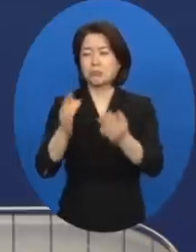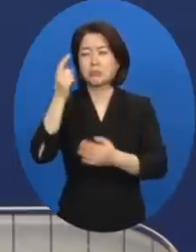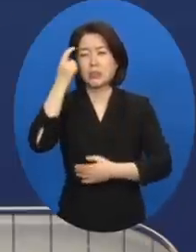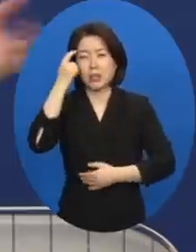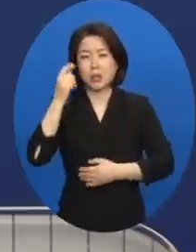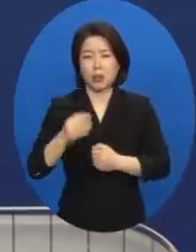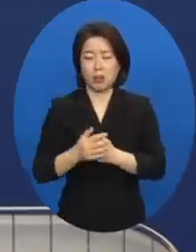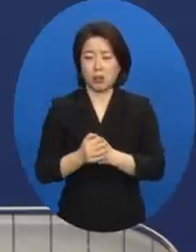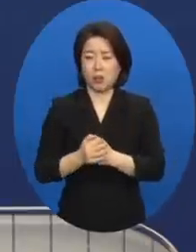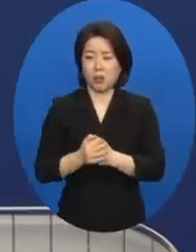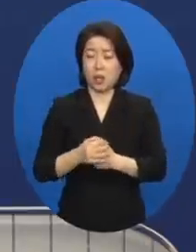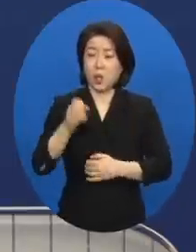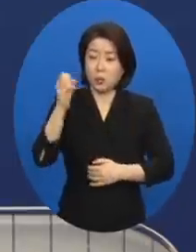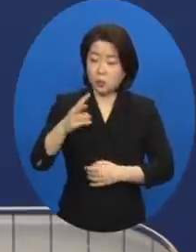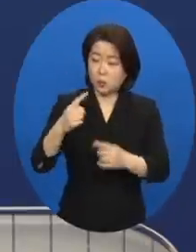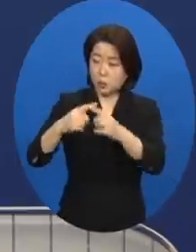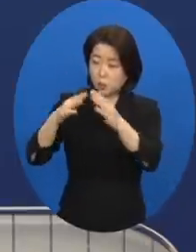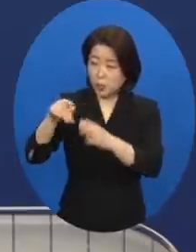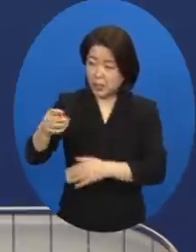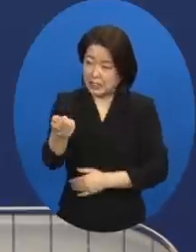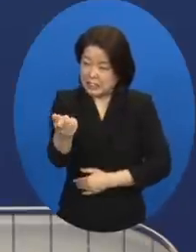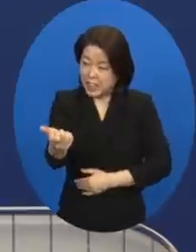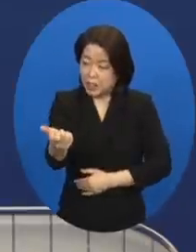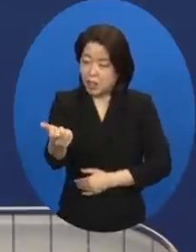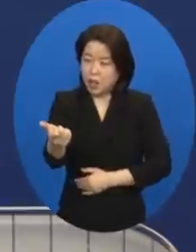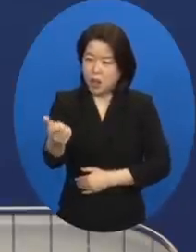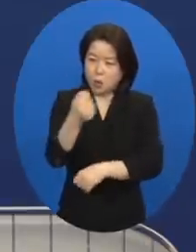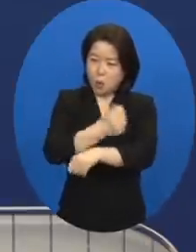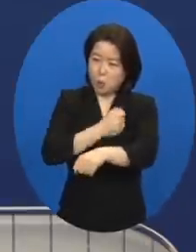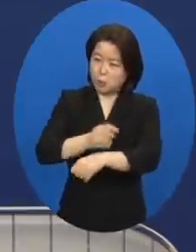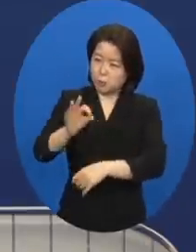사례비도 못 준다는데